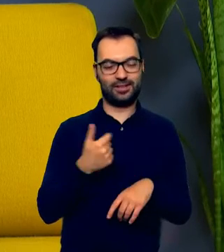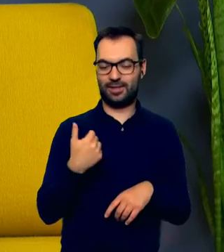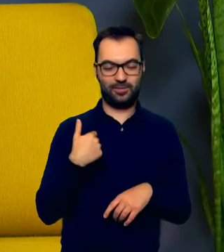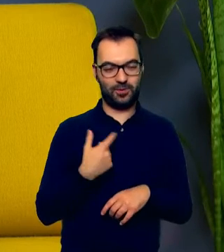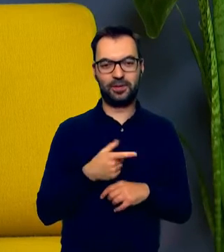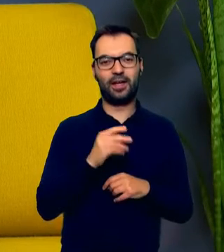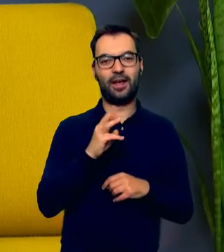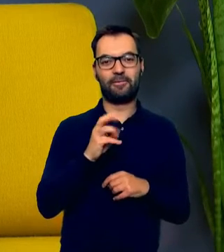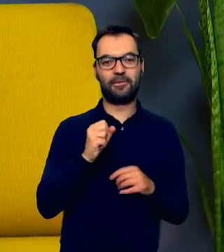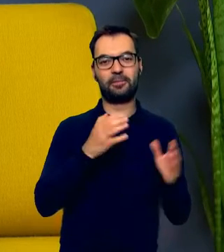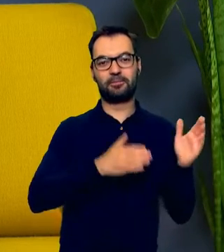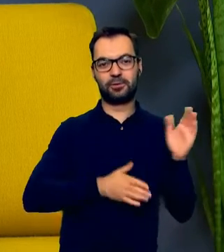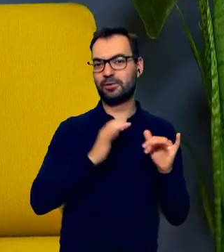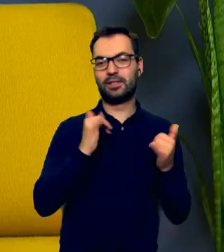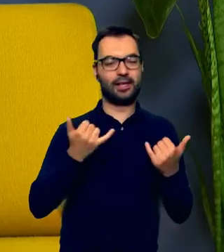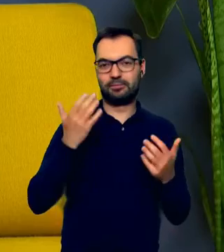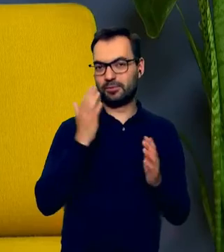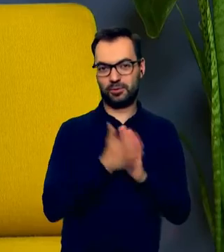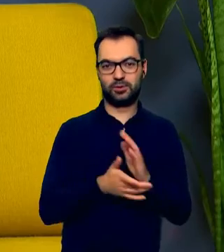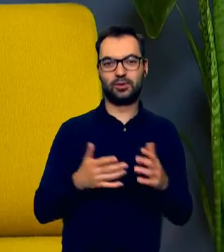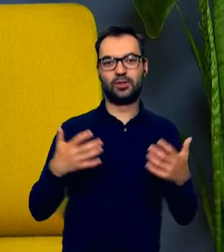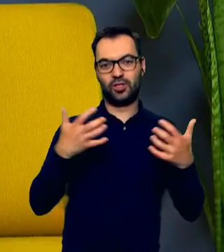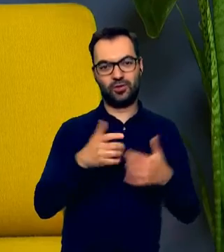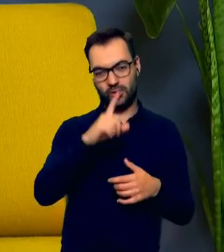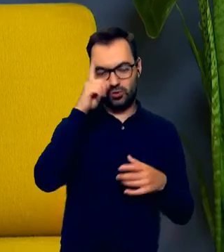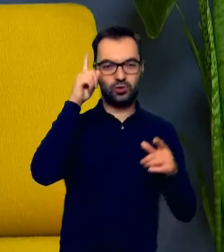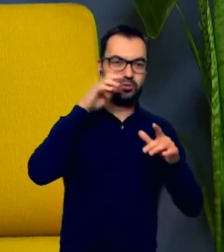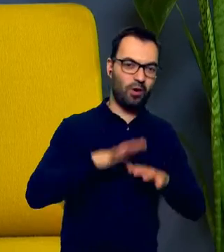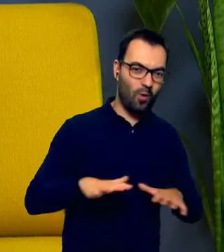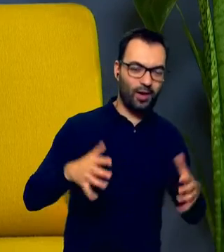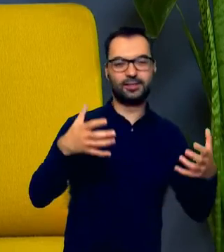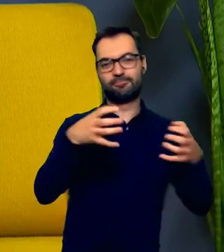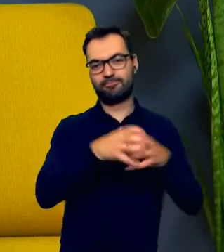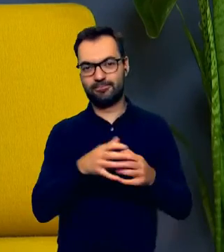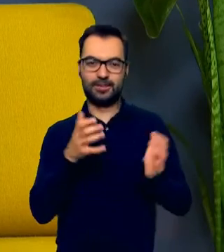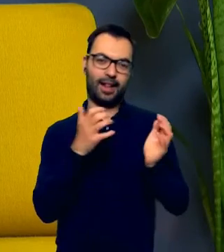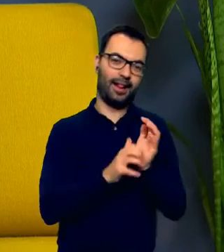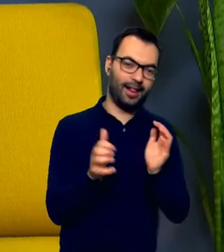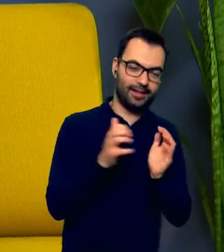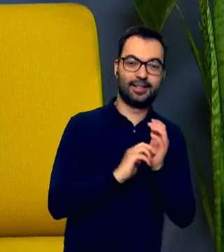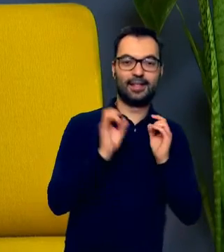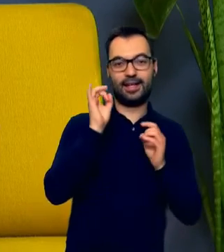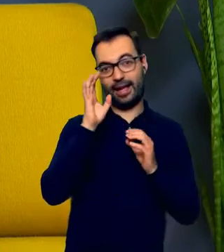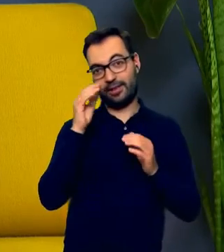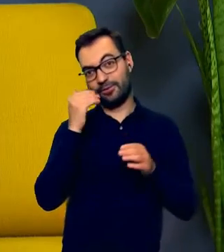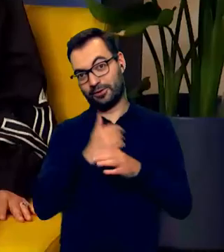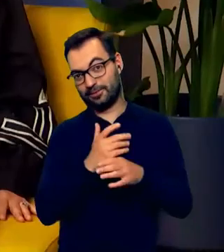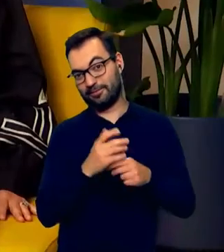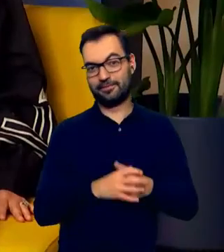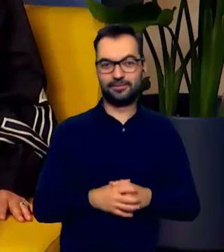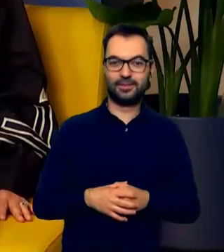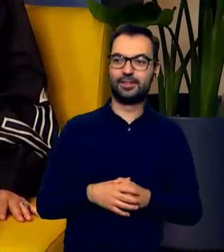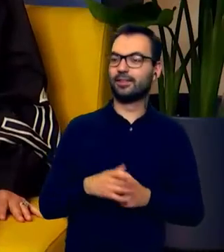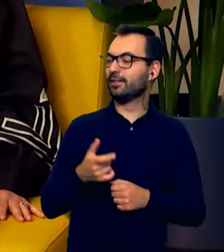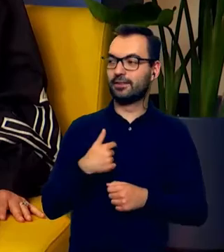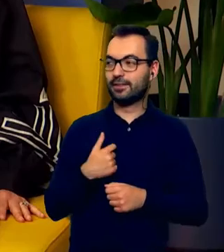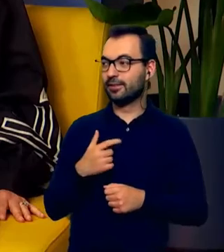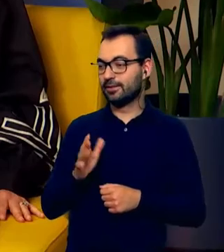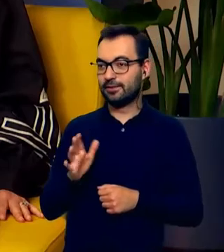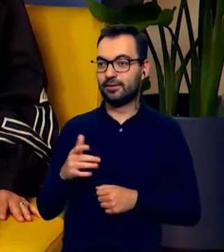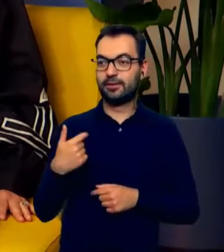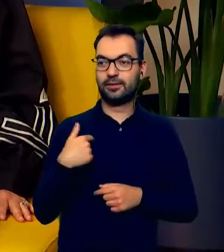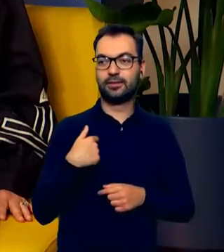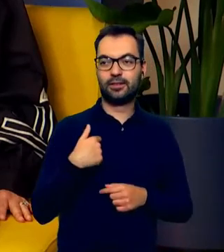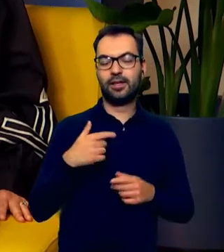więc ty się, Ewa, przygotowałaś po prostu w towarzystwie ludzi, społecznie, wczoraj w nocy, dzisiaj rano. Ja po prostu